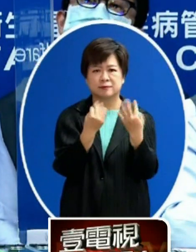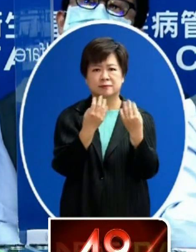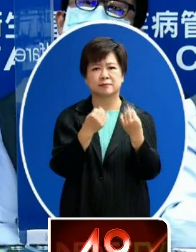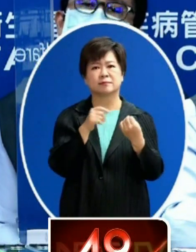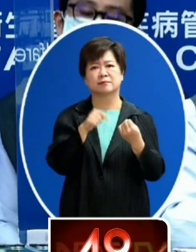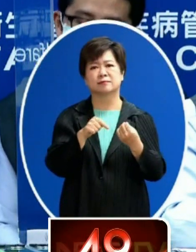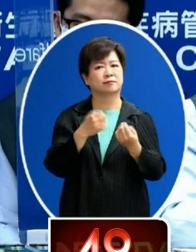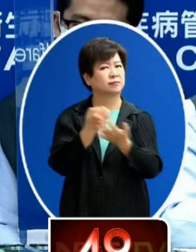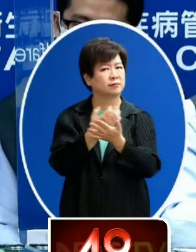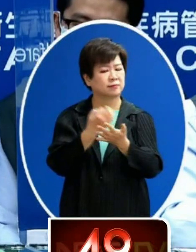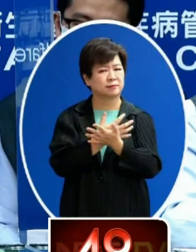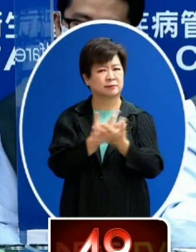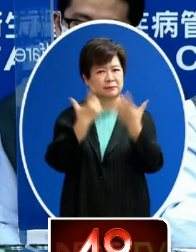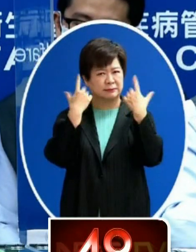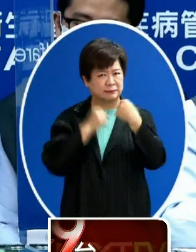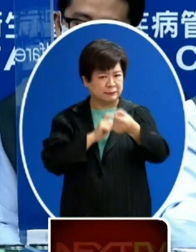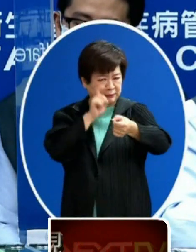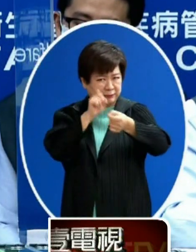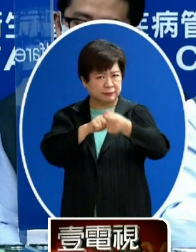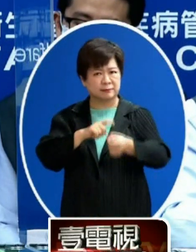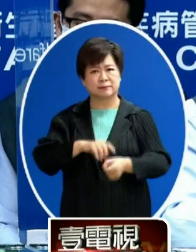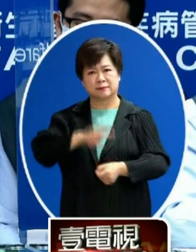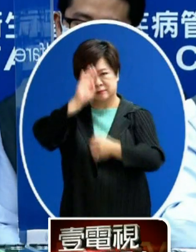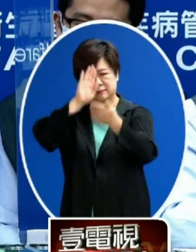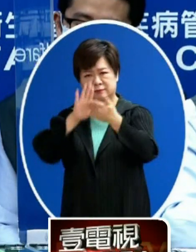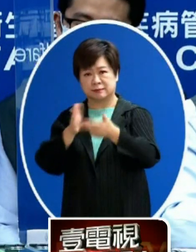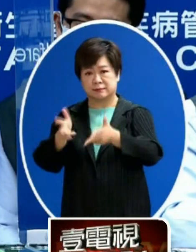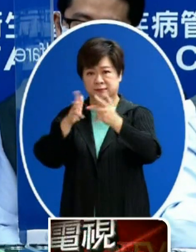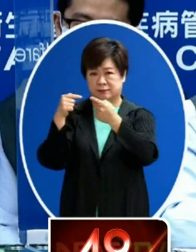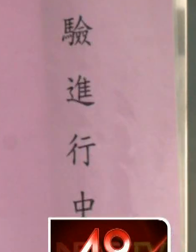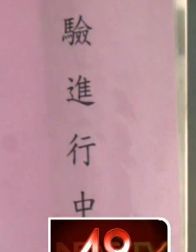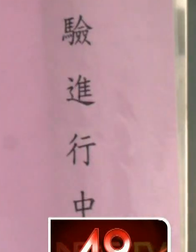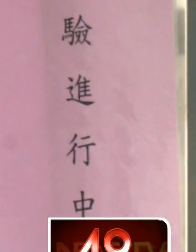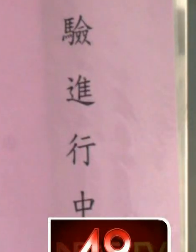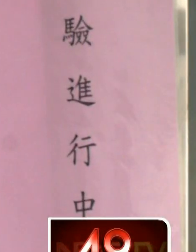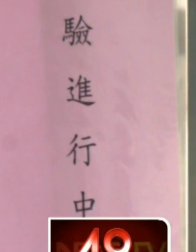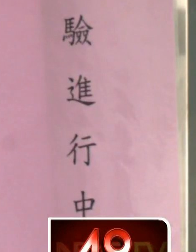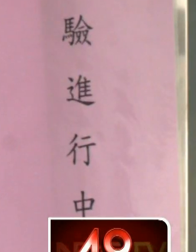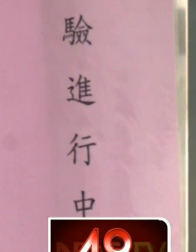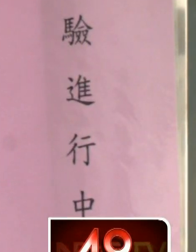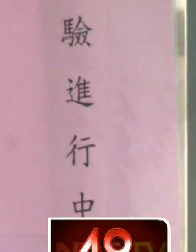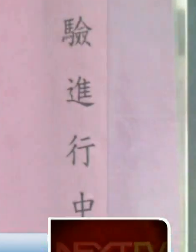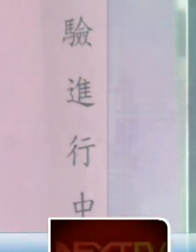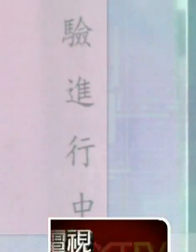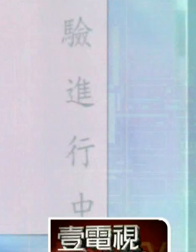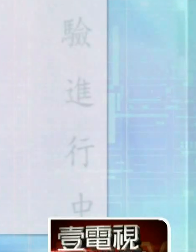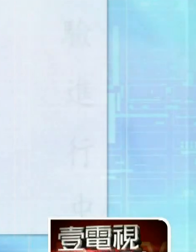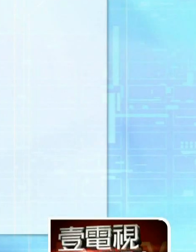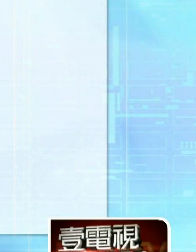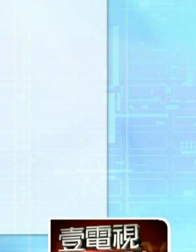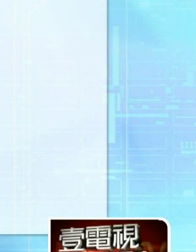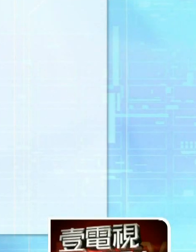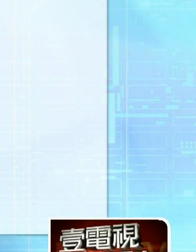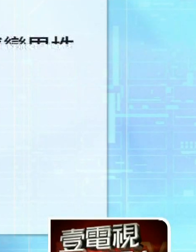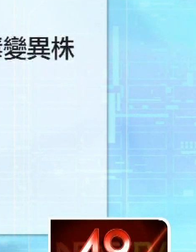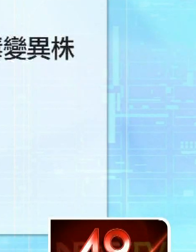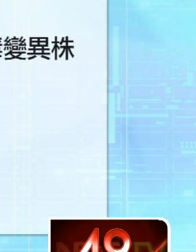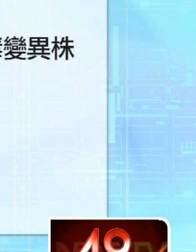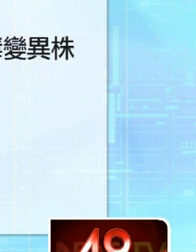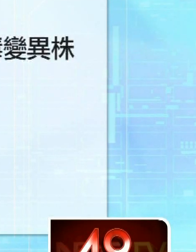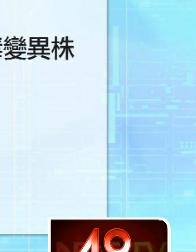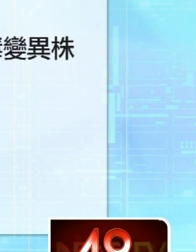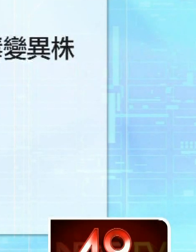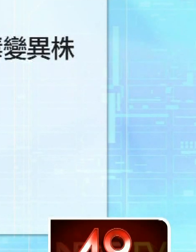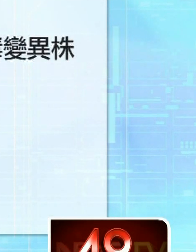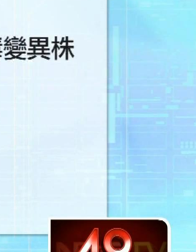达到锁定疫苗免疫桥接不列性的标准。 食药署公布后，过了6小时，联雅终于发声明回